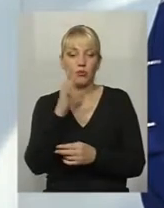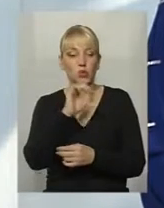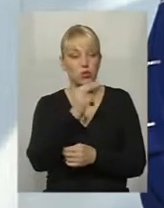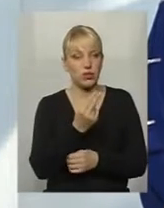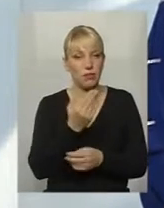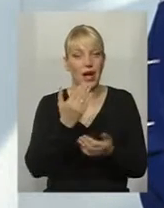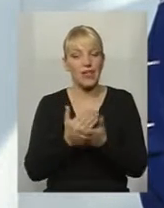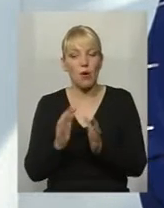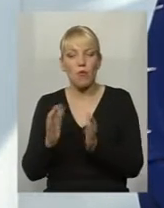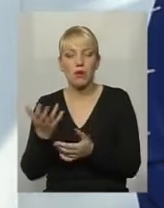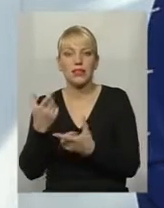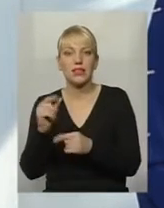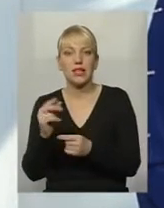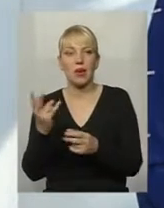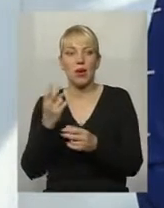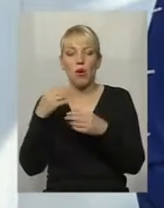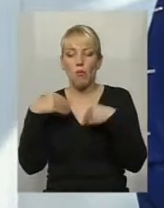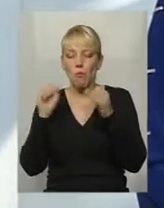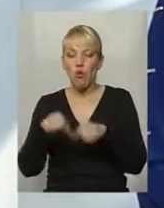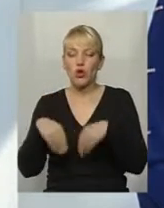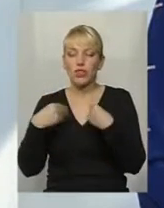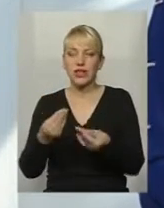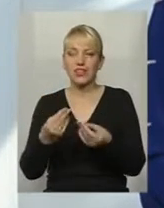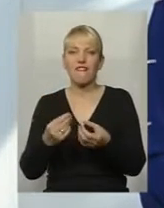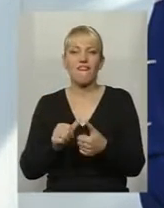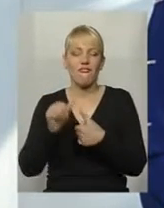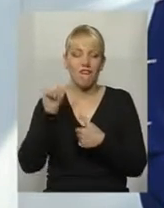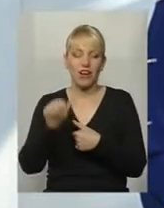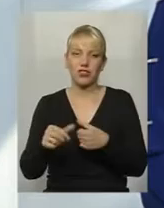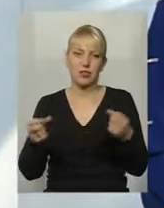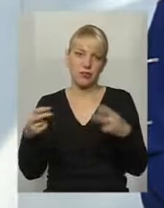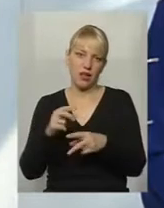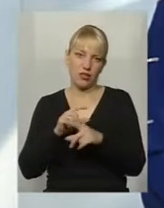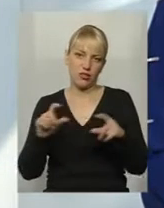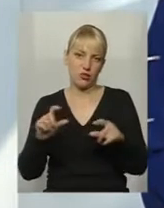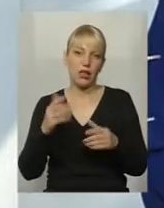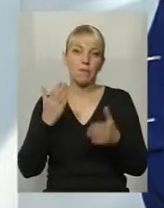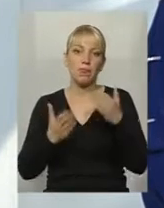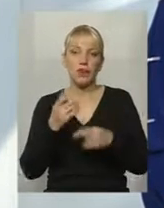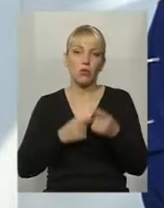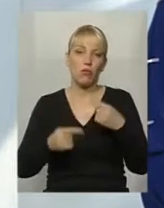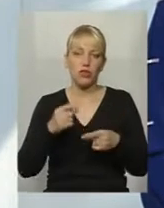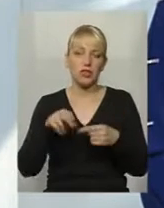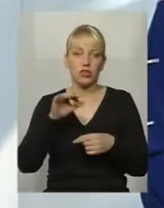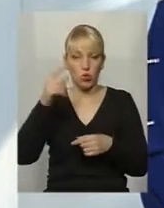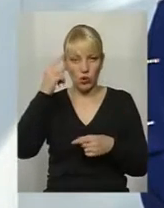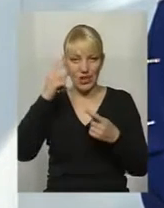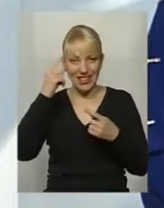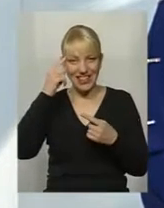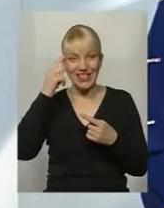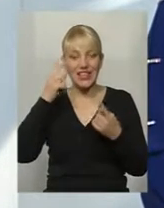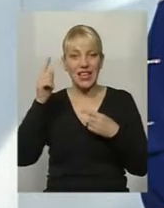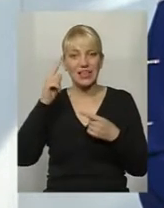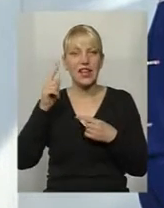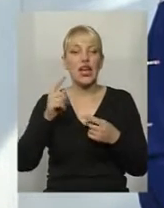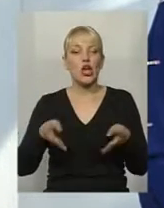певні моменти, які може дати виключно спеціальна школа. Якщо повертатися до ідеї інклюзії, то ми маємо сказати, що інклюзія,